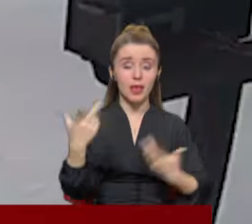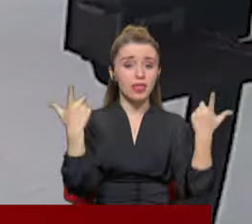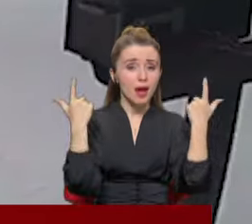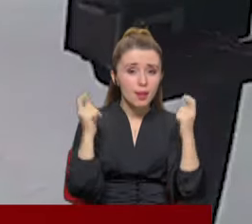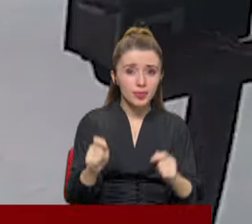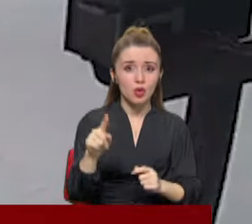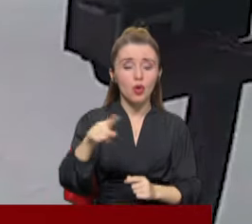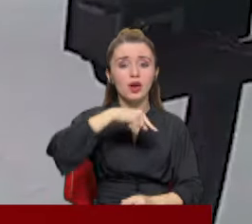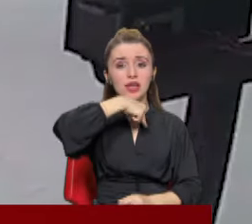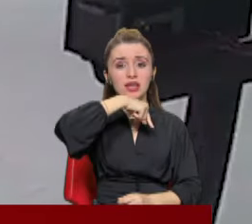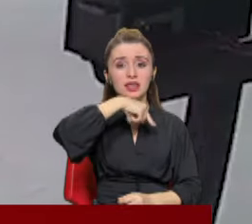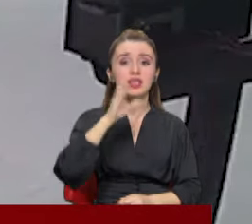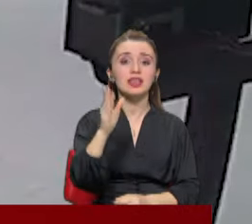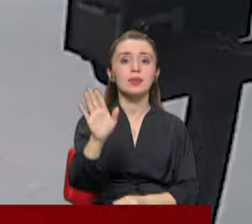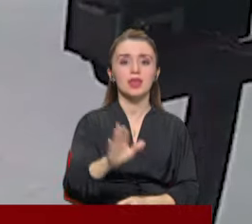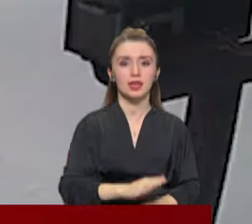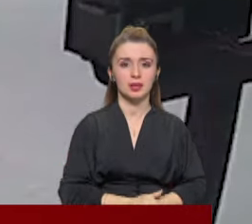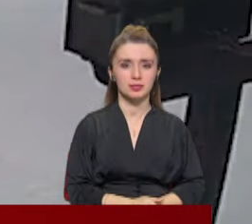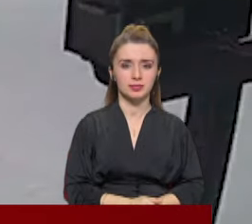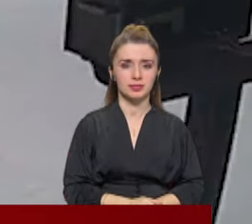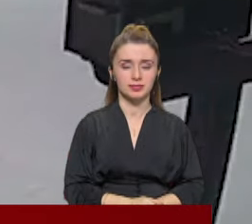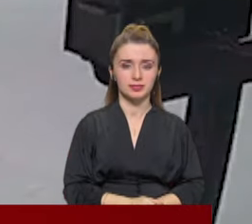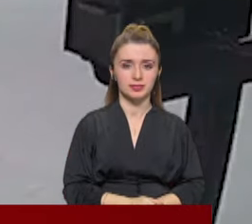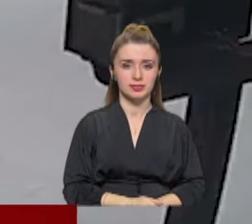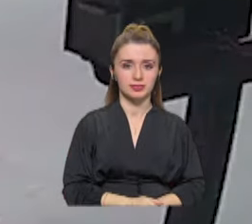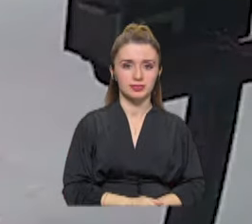yaptıysa Hindi'yi uzaklaştıramadı.